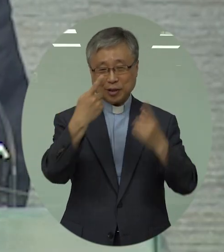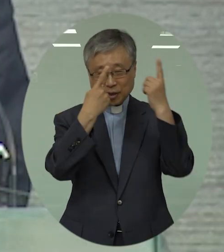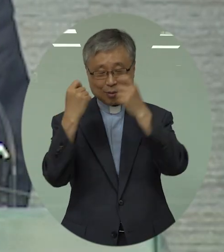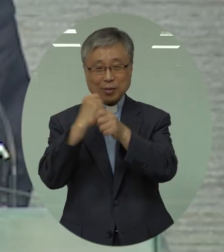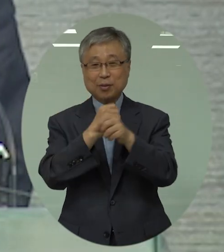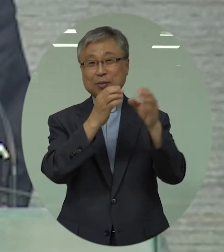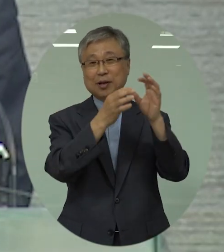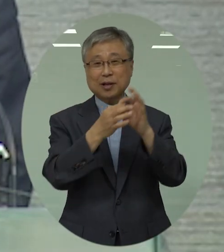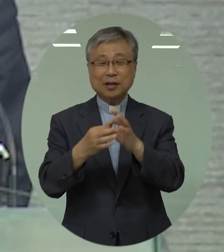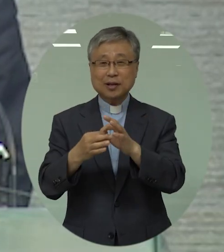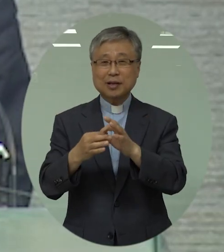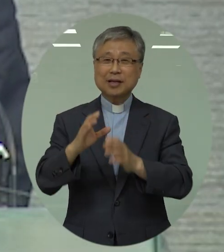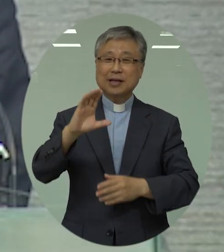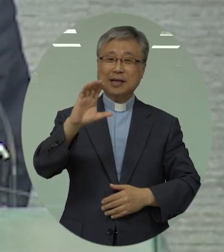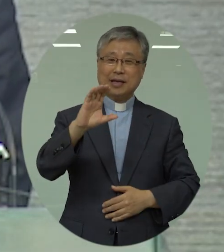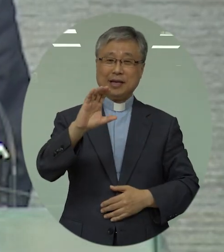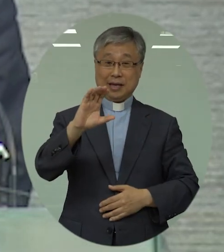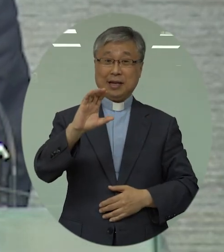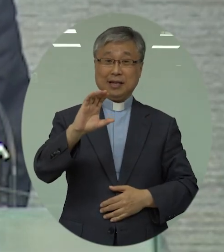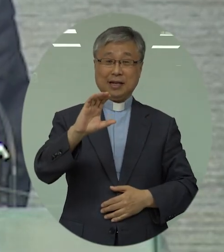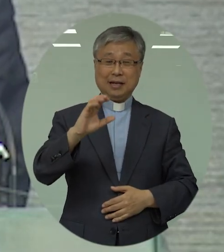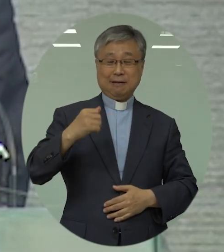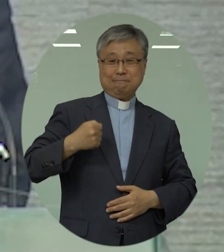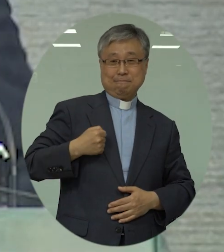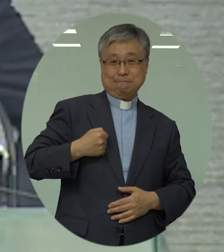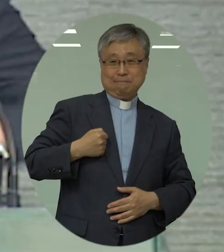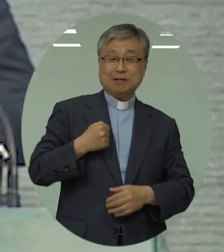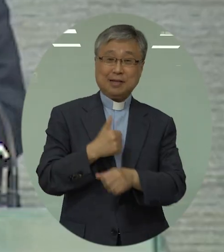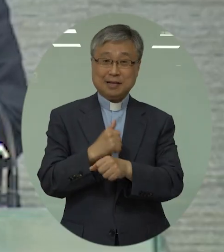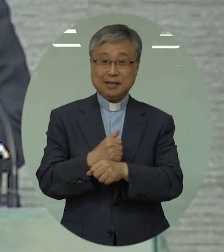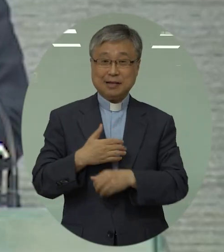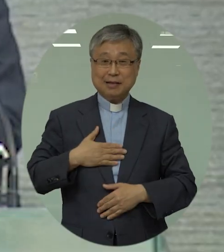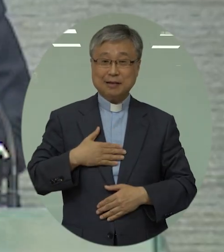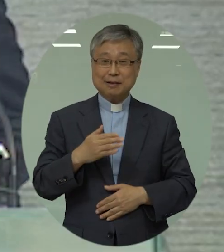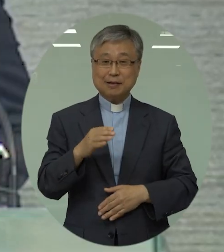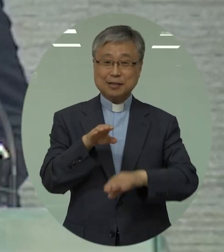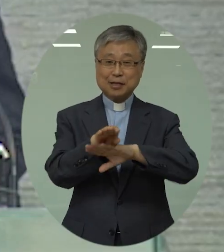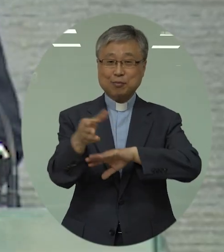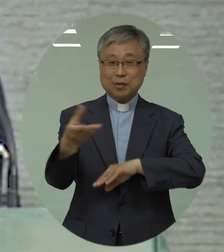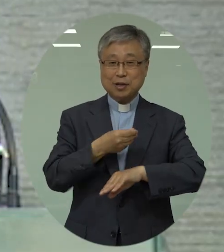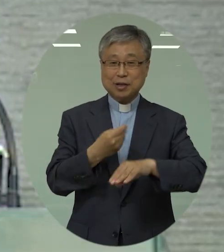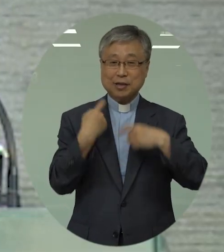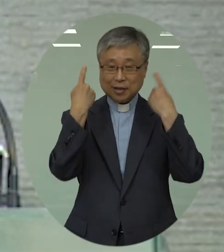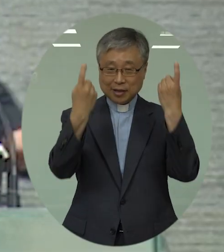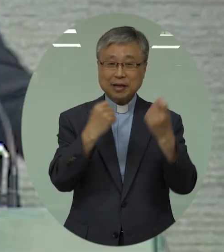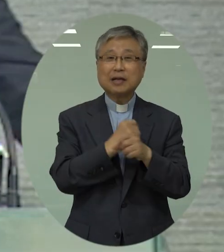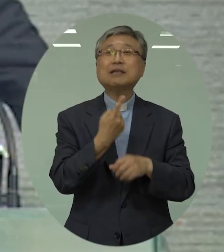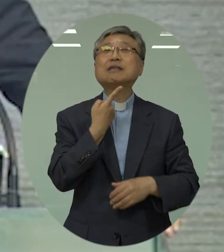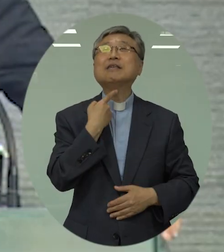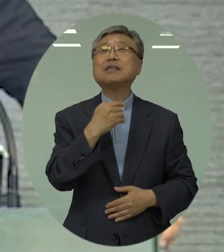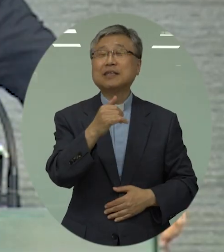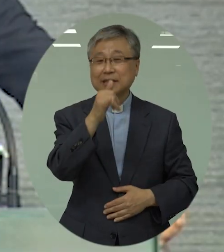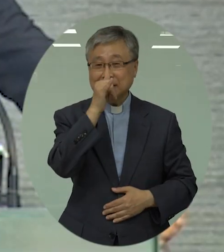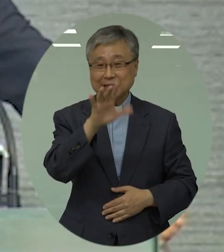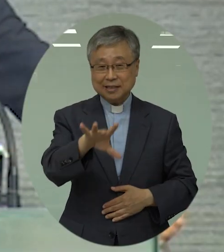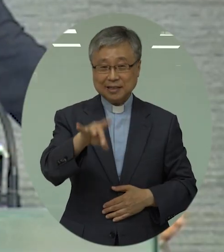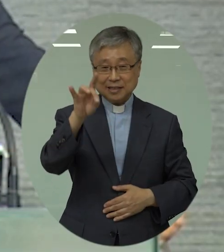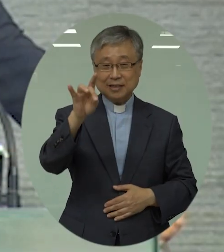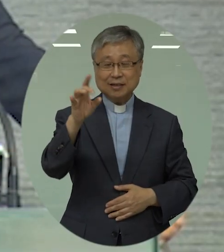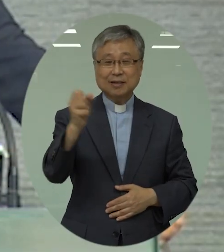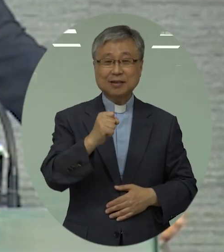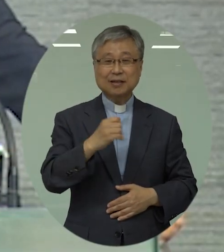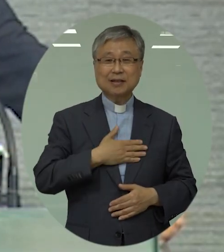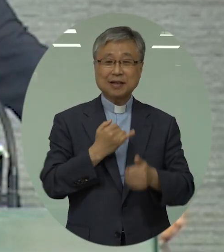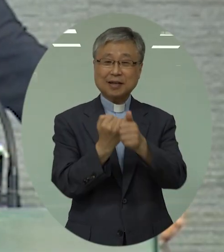하면서 제가 캐나다 락키를 아내하고 단둘이서 차 빌려갖고 여행을 했던 적이 있는데 그때 처음으로 제 아내에게